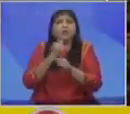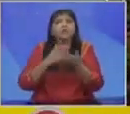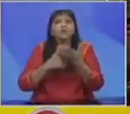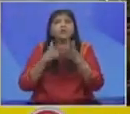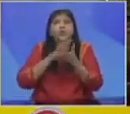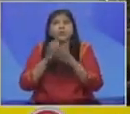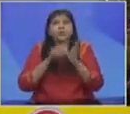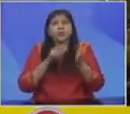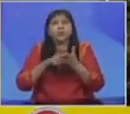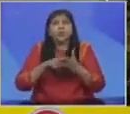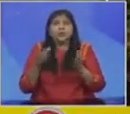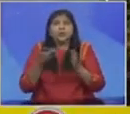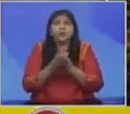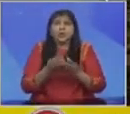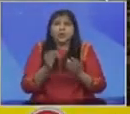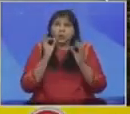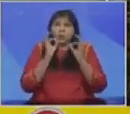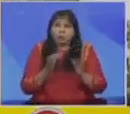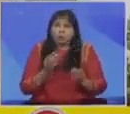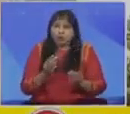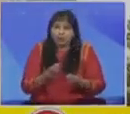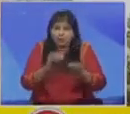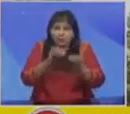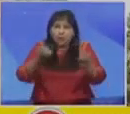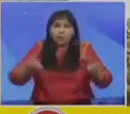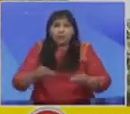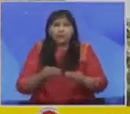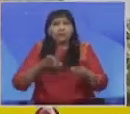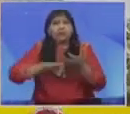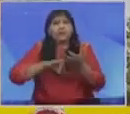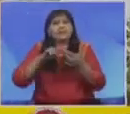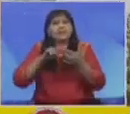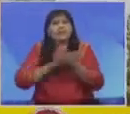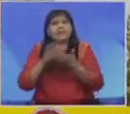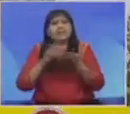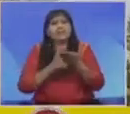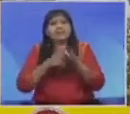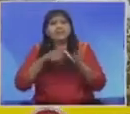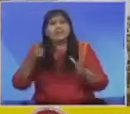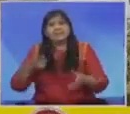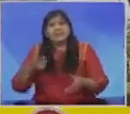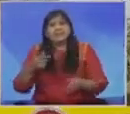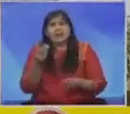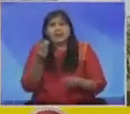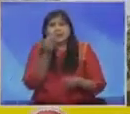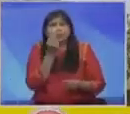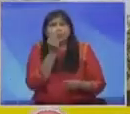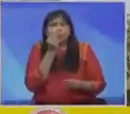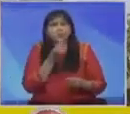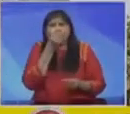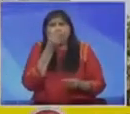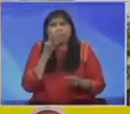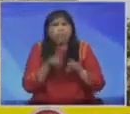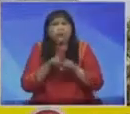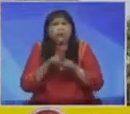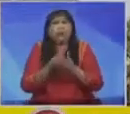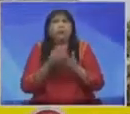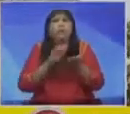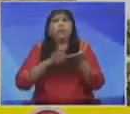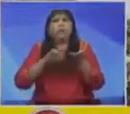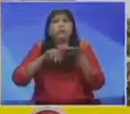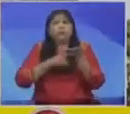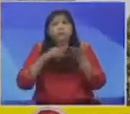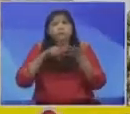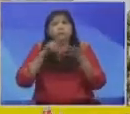के अच्छे बीज विकसित किए हैं। सहजन को कुछ लोग सरगवा बोलते हैं, इसे मोरिंगा